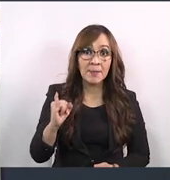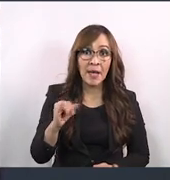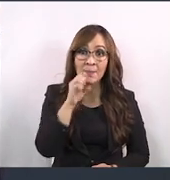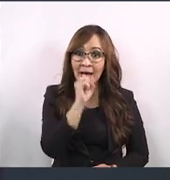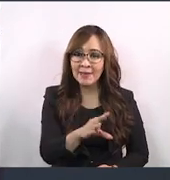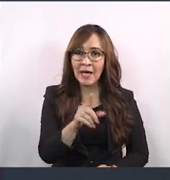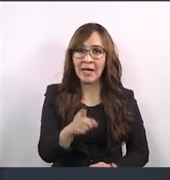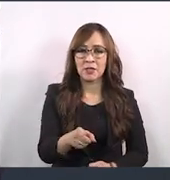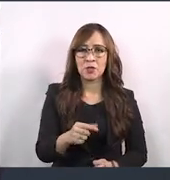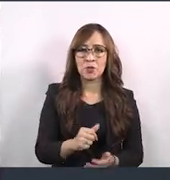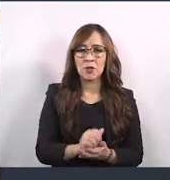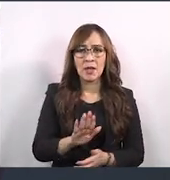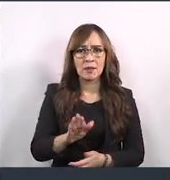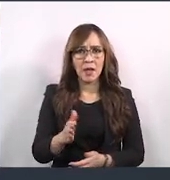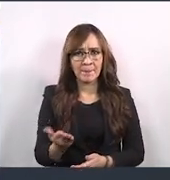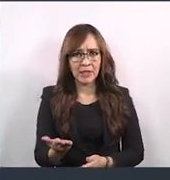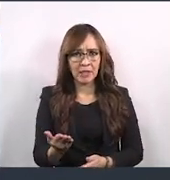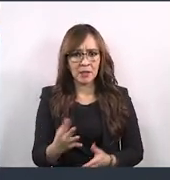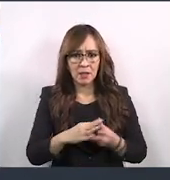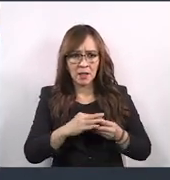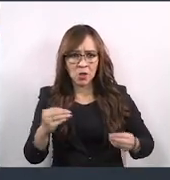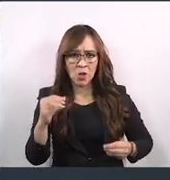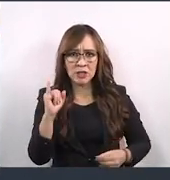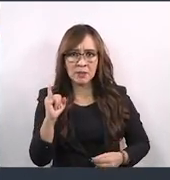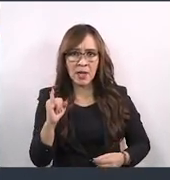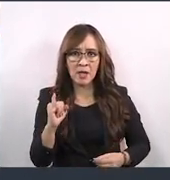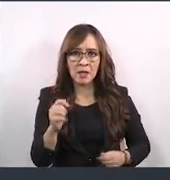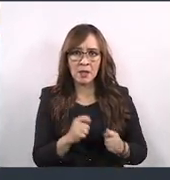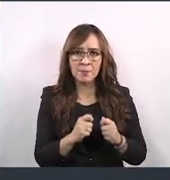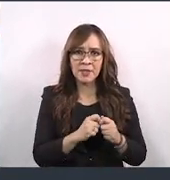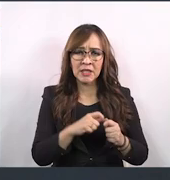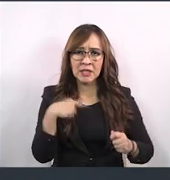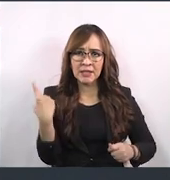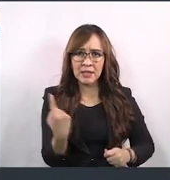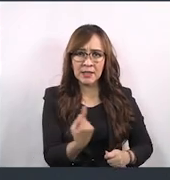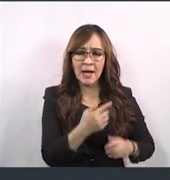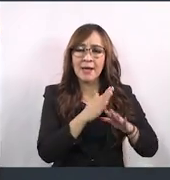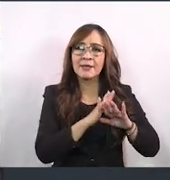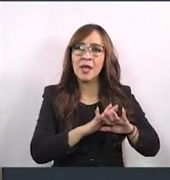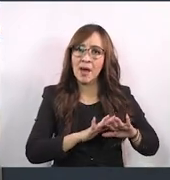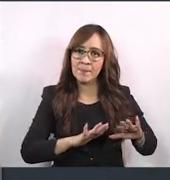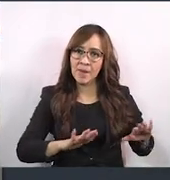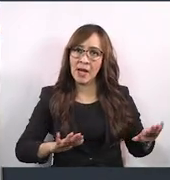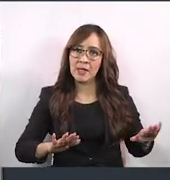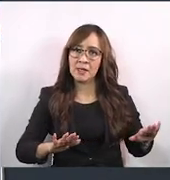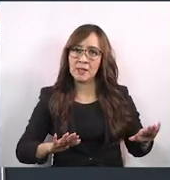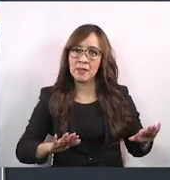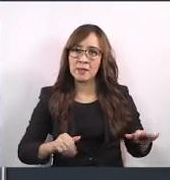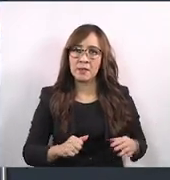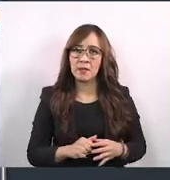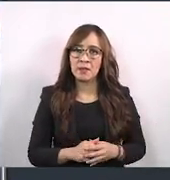tetapi Rohis sepele membuat kita nyaman secara daging tetapi menuntun kita pada kejahatan dan